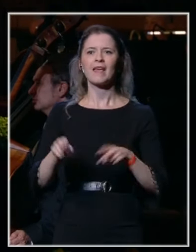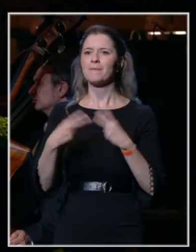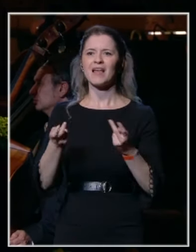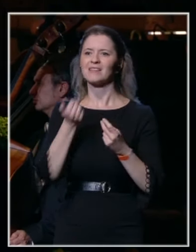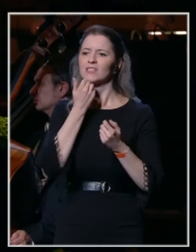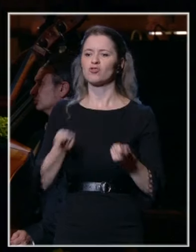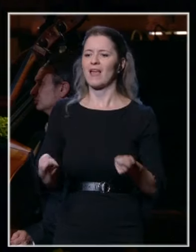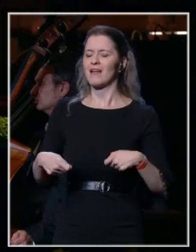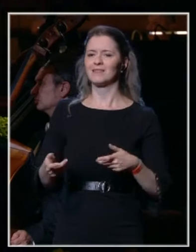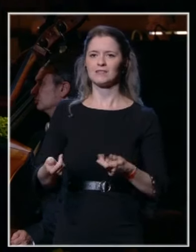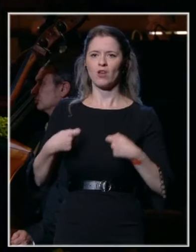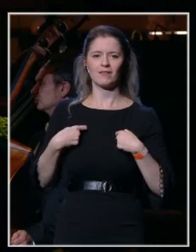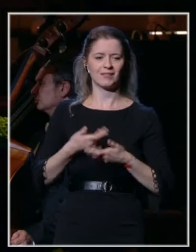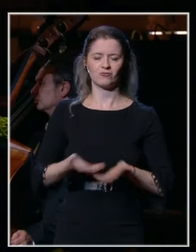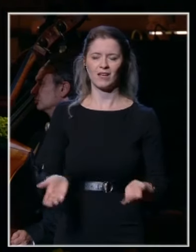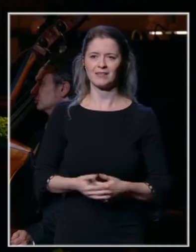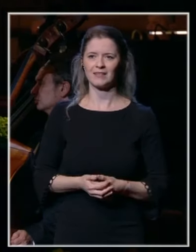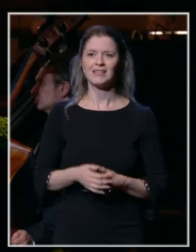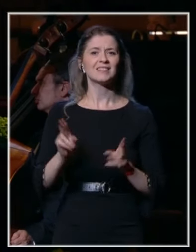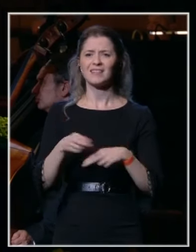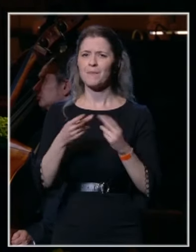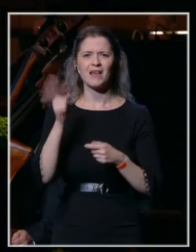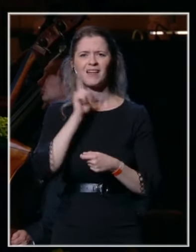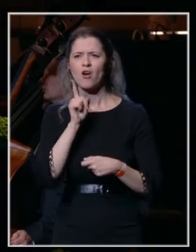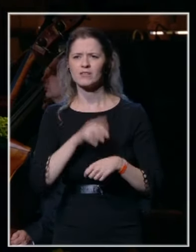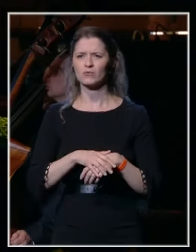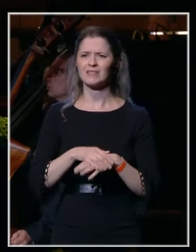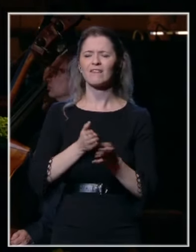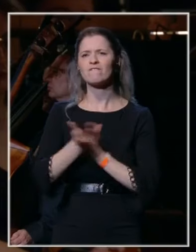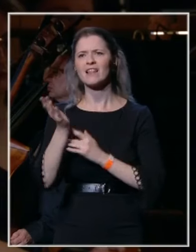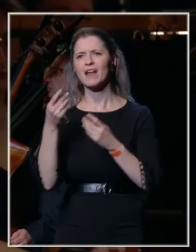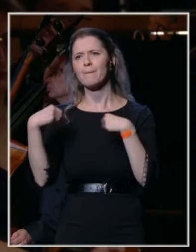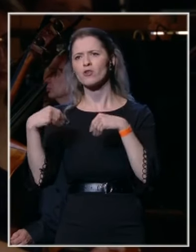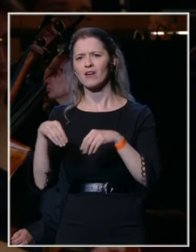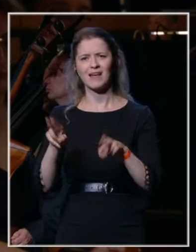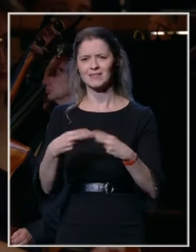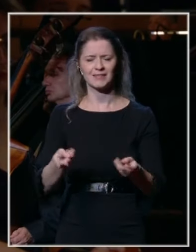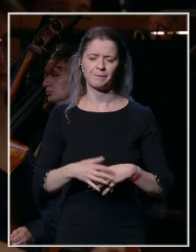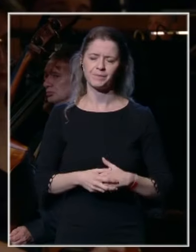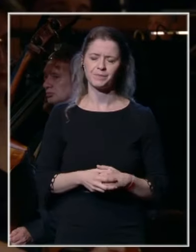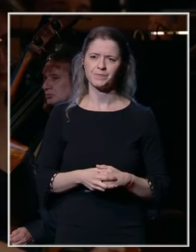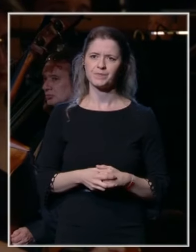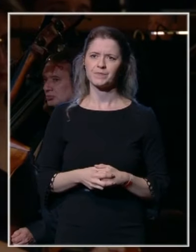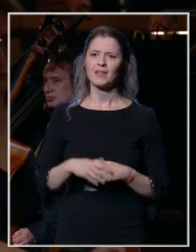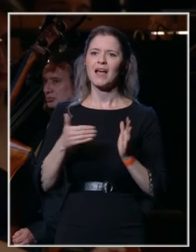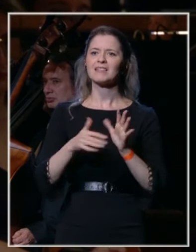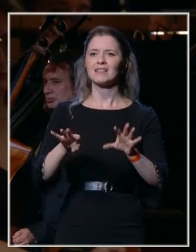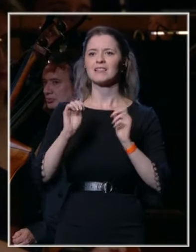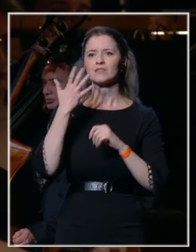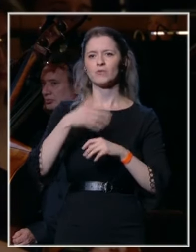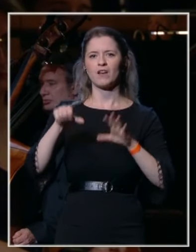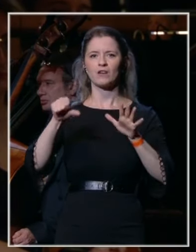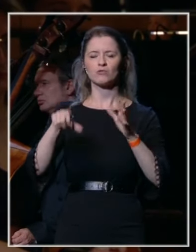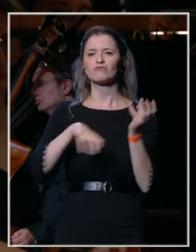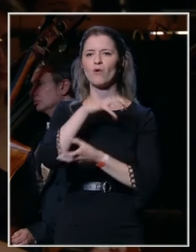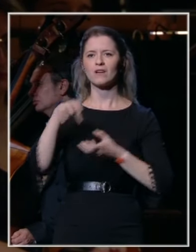senki, de nem is lehet elhazudni vagy félremagyarázni. Az 1956-os forradalom és